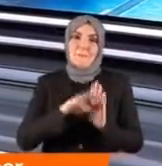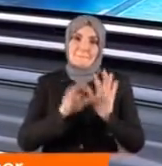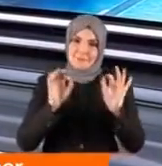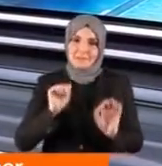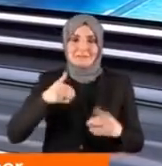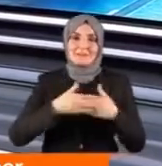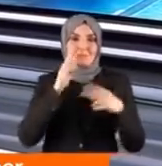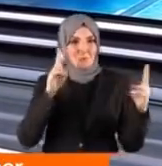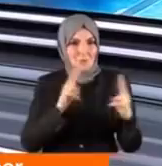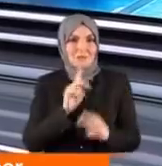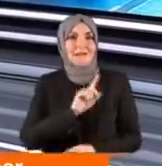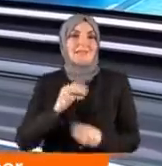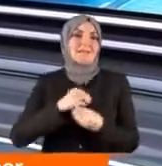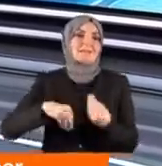görüşmek üzere hayırlı kandiller İyi akşamlar